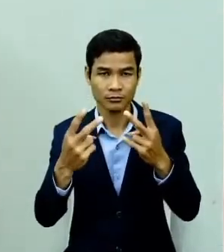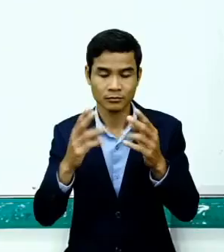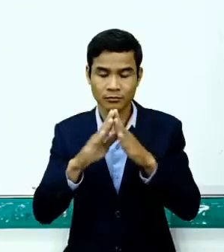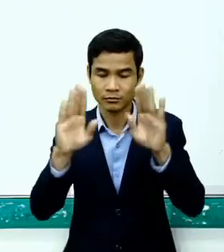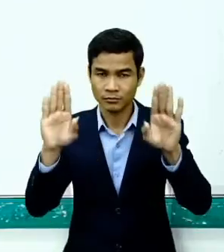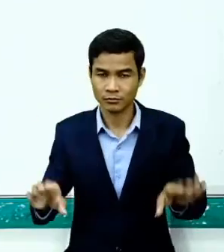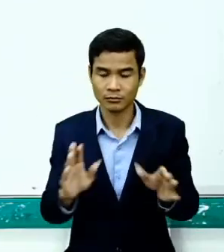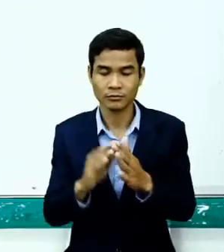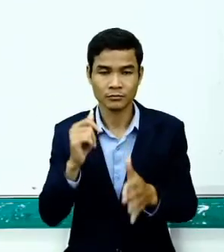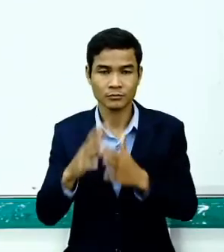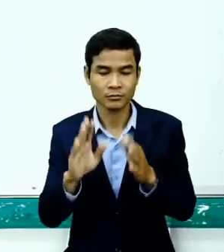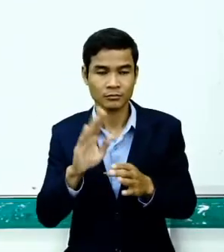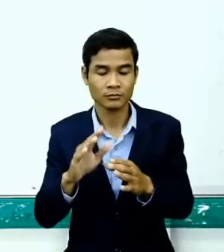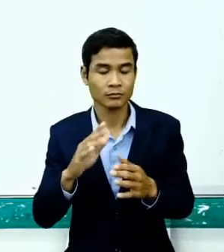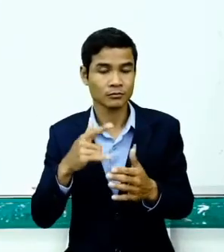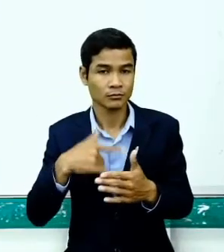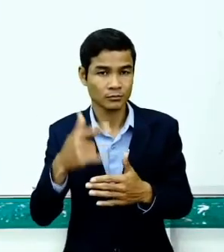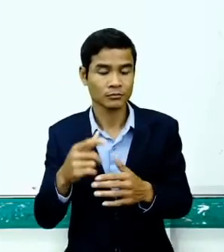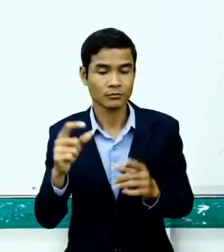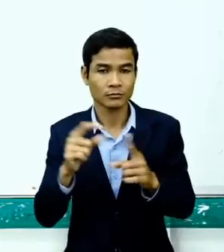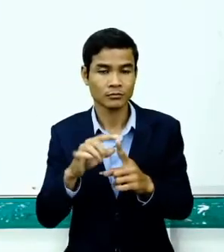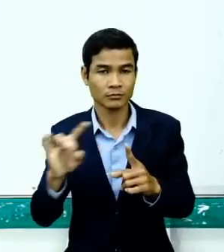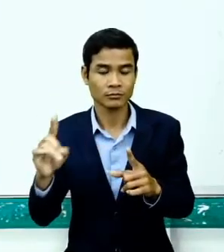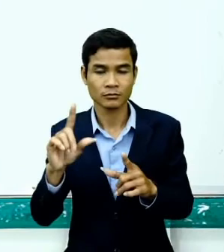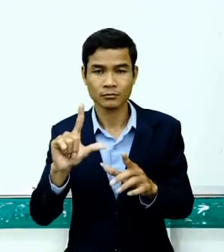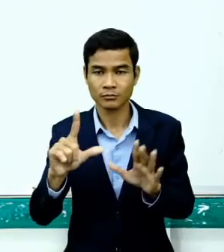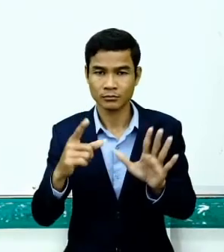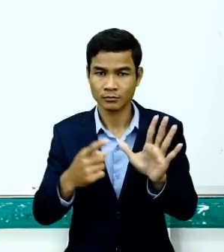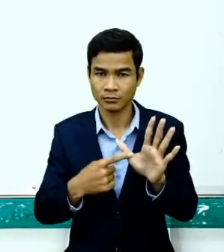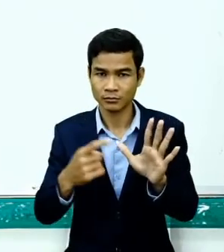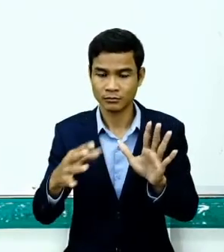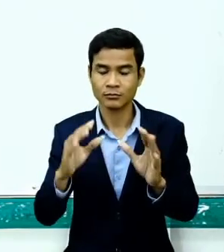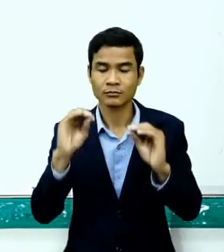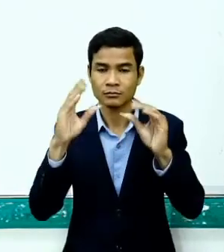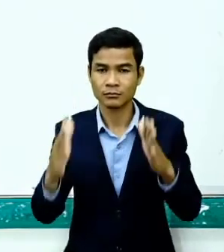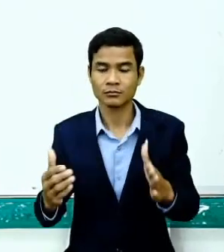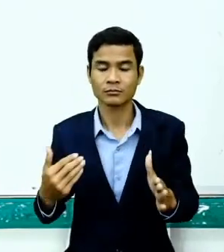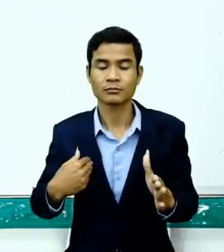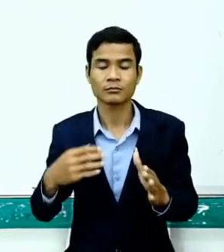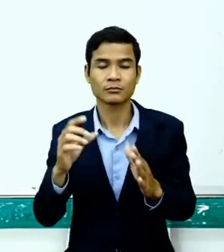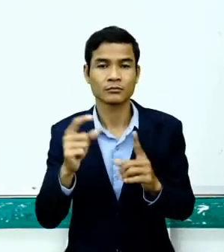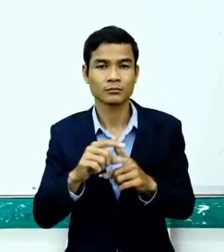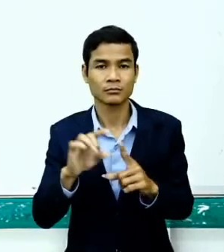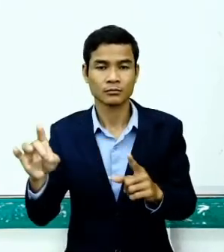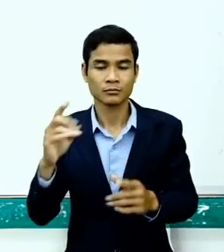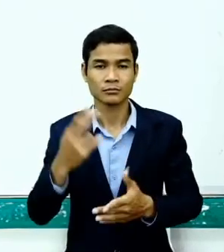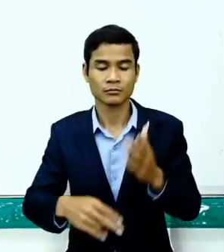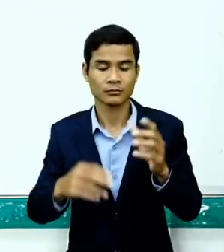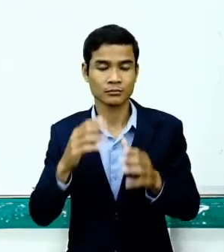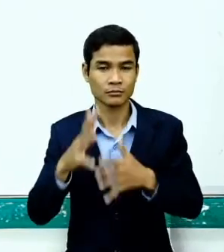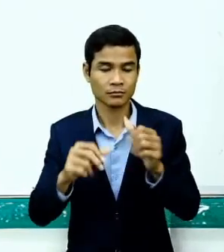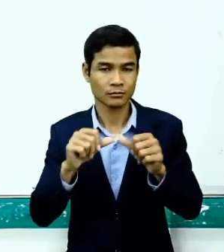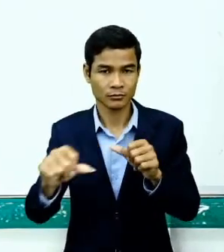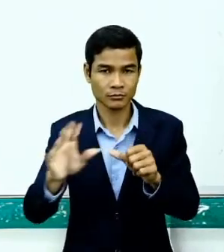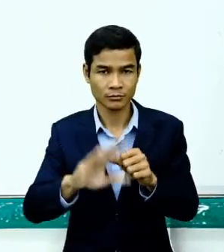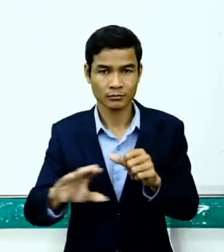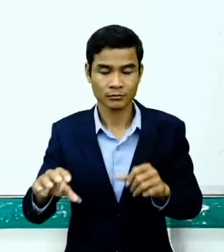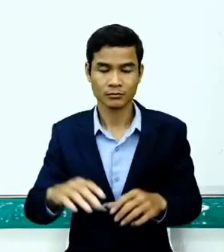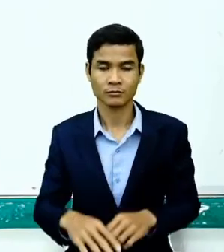នត្រៀមអានបន្ទាប់ពីព្យាងជីតើអ្នកគ្រូនឹងមានព្យាងអ្វីឲ្យកូនអានបន្តទៀត